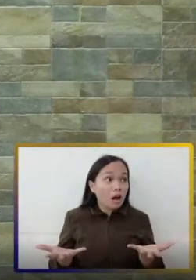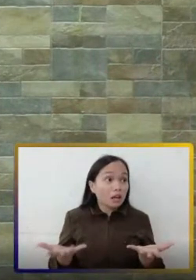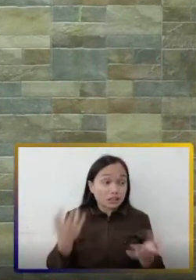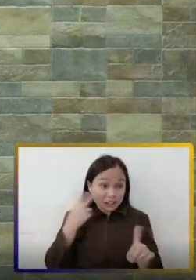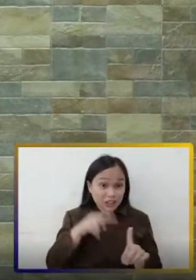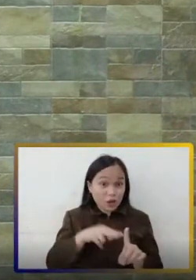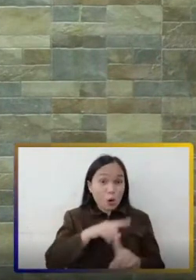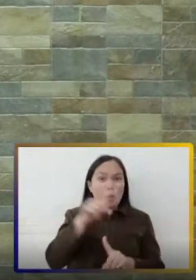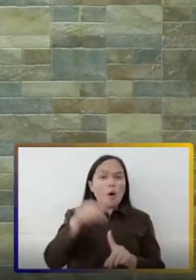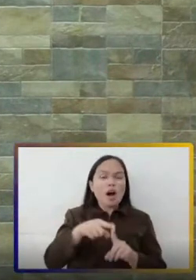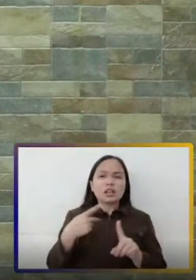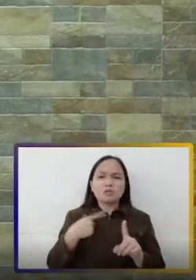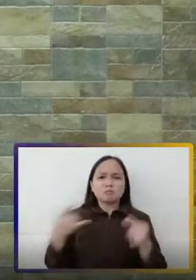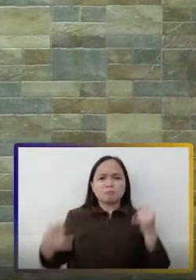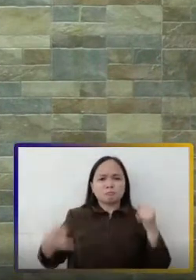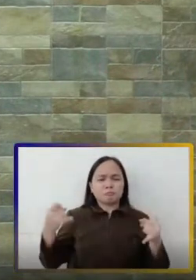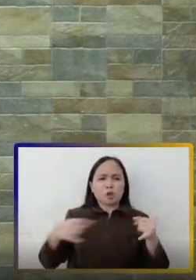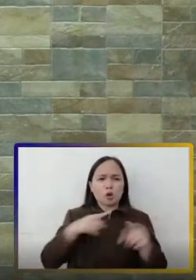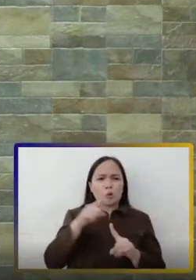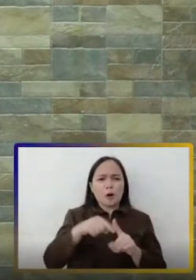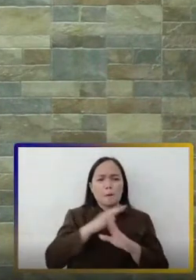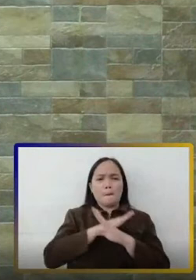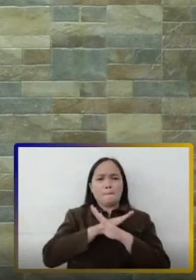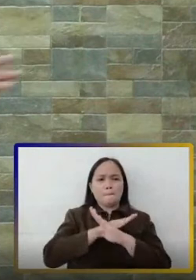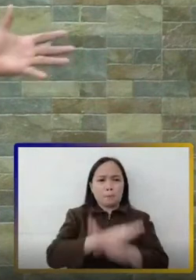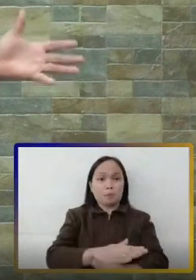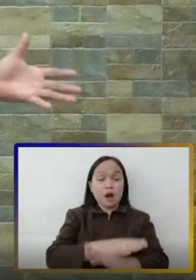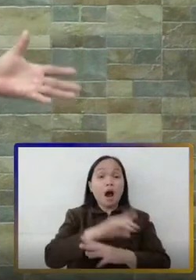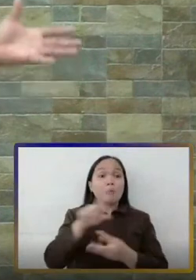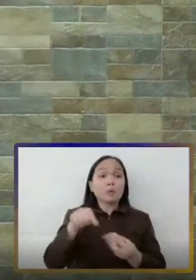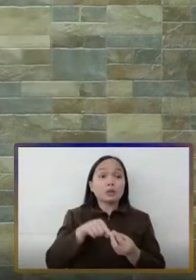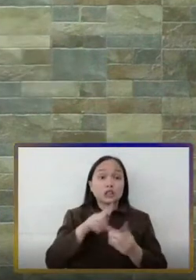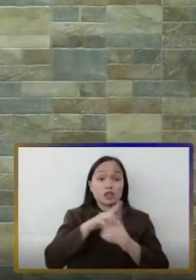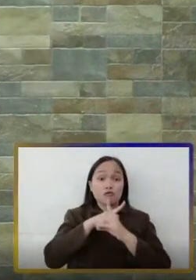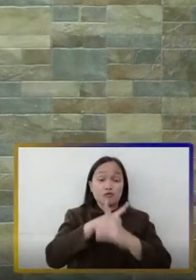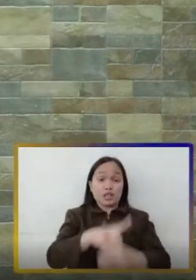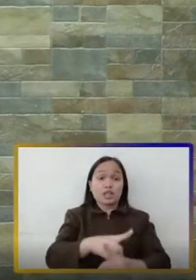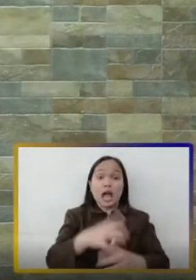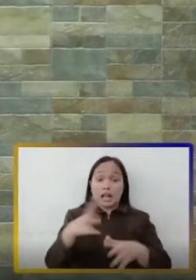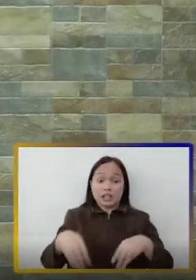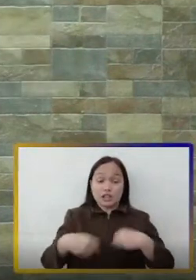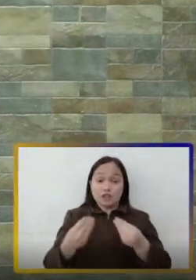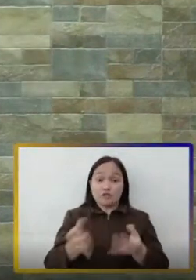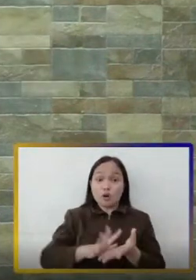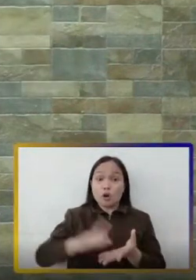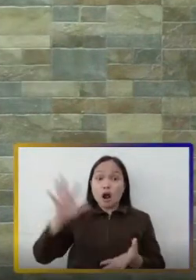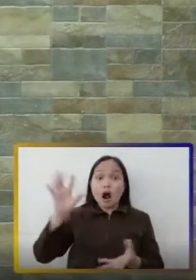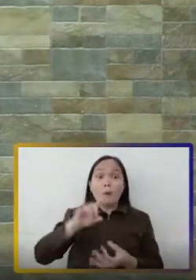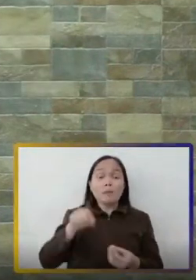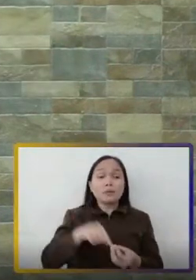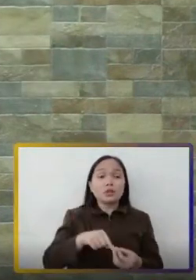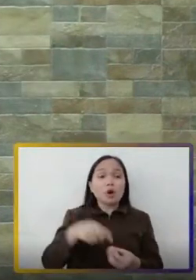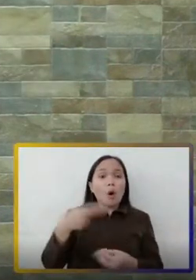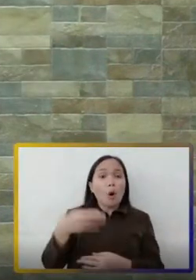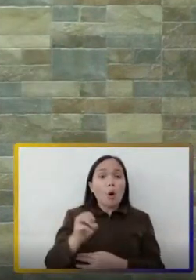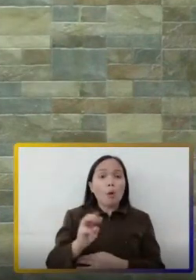Kailan na-justify at kailan gina-justify at gino-glorify ang homosexual?